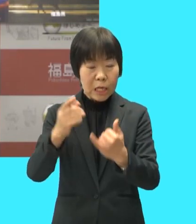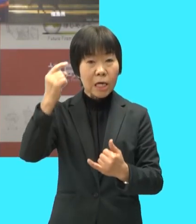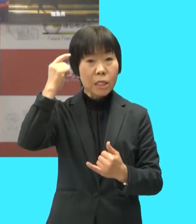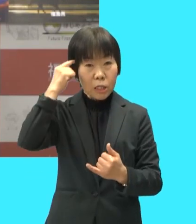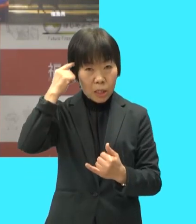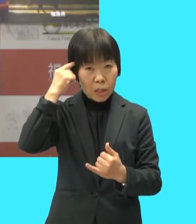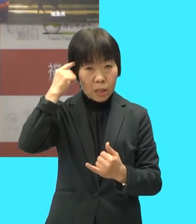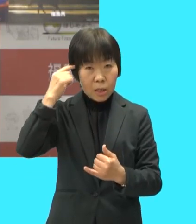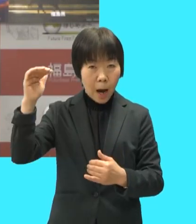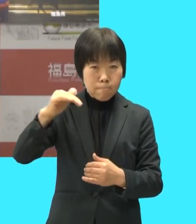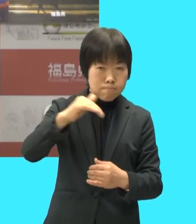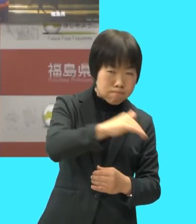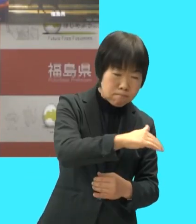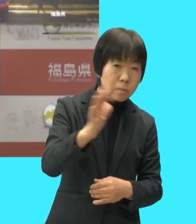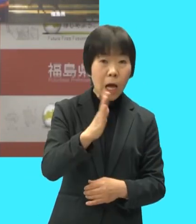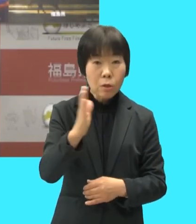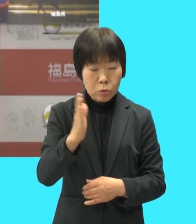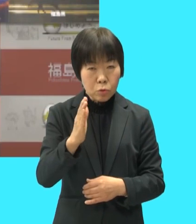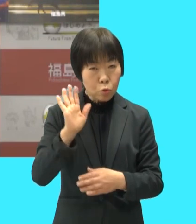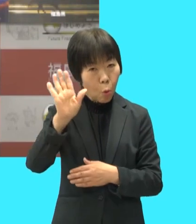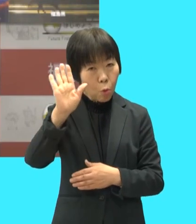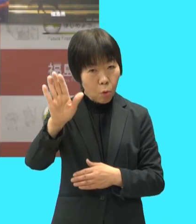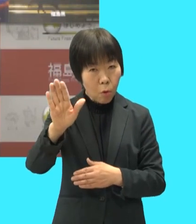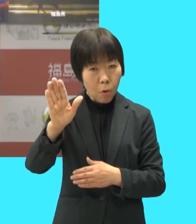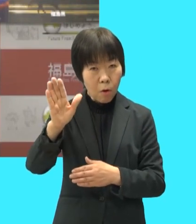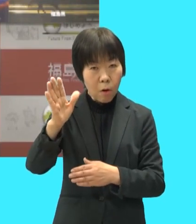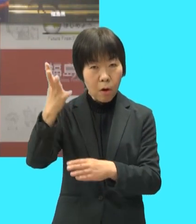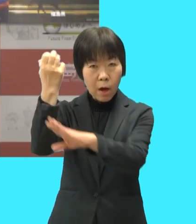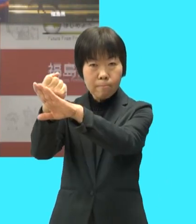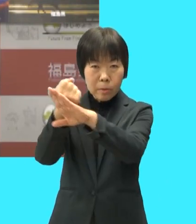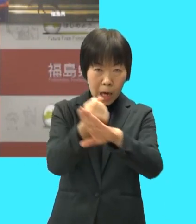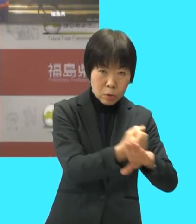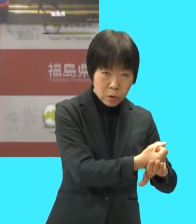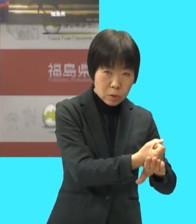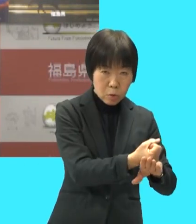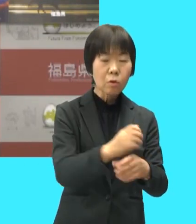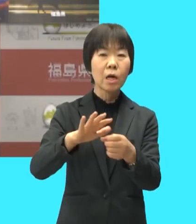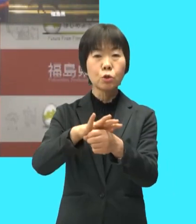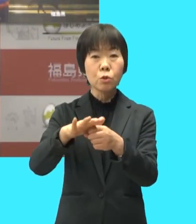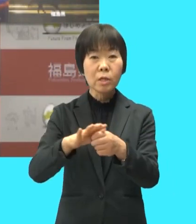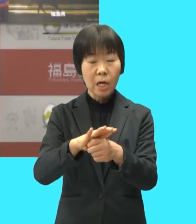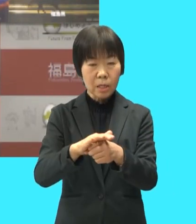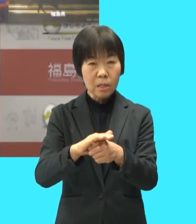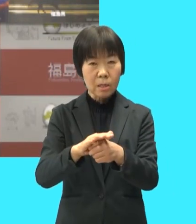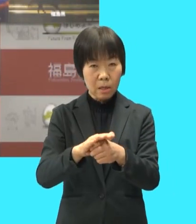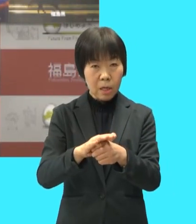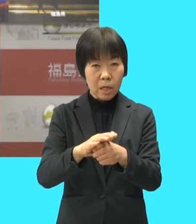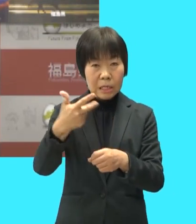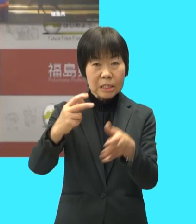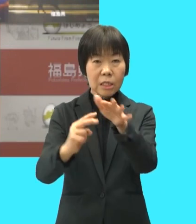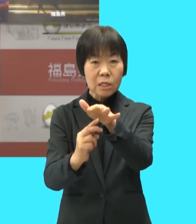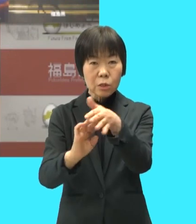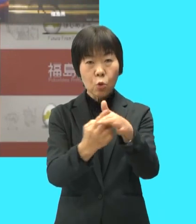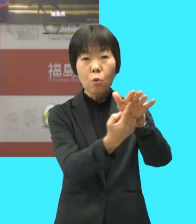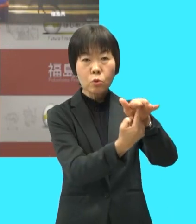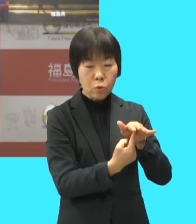が風化することなく今後継承されていくことが重要であり、県も市町村等と力